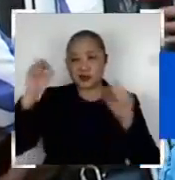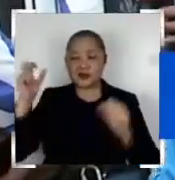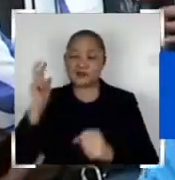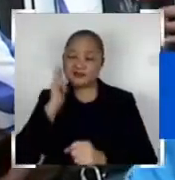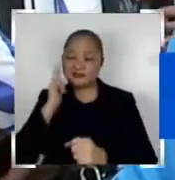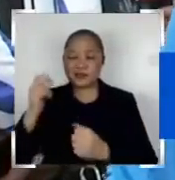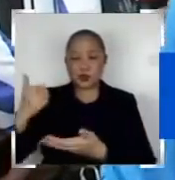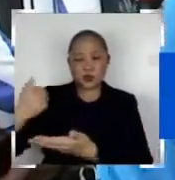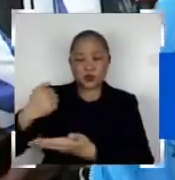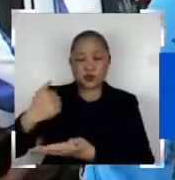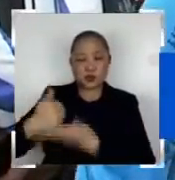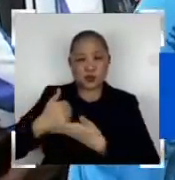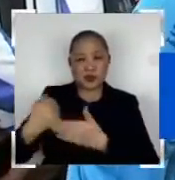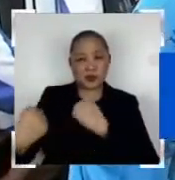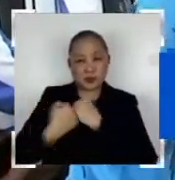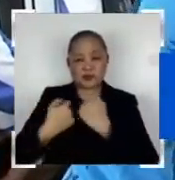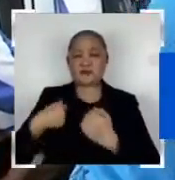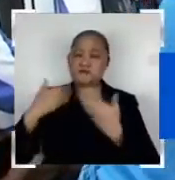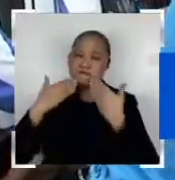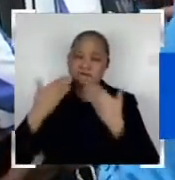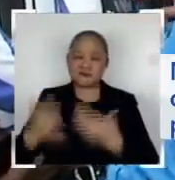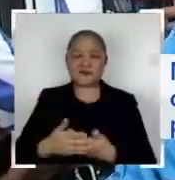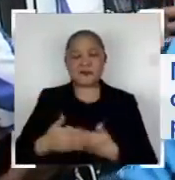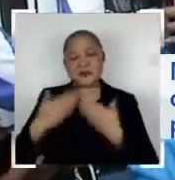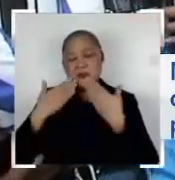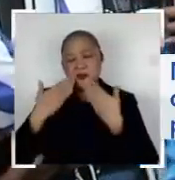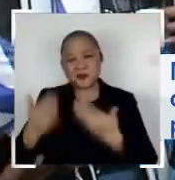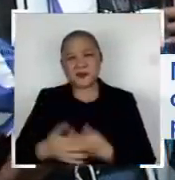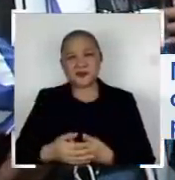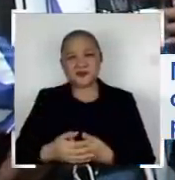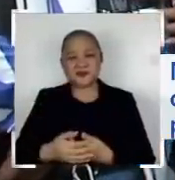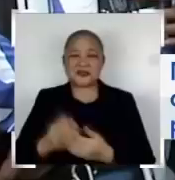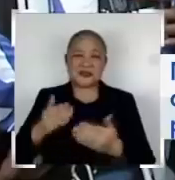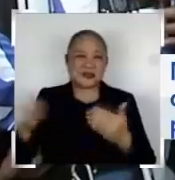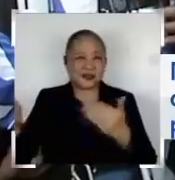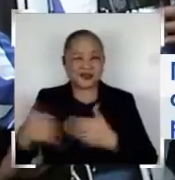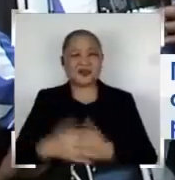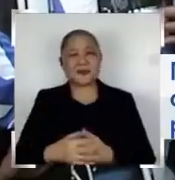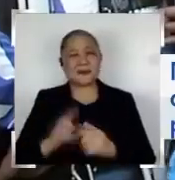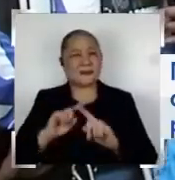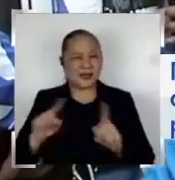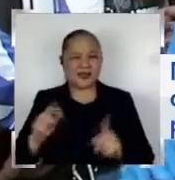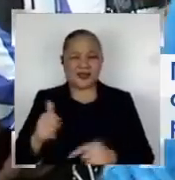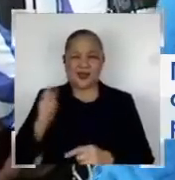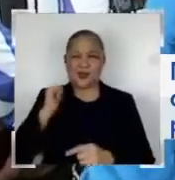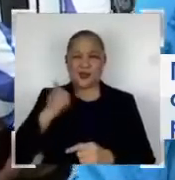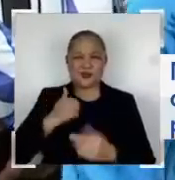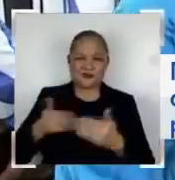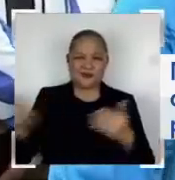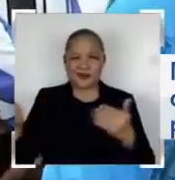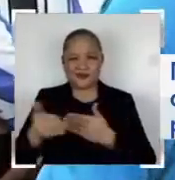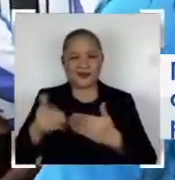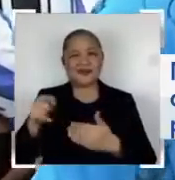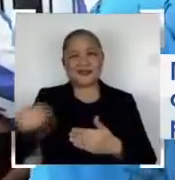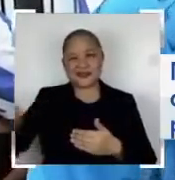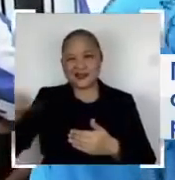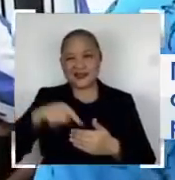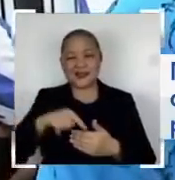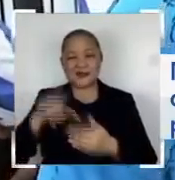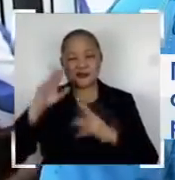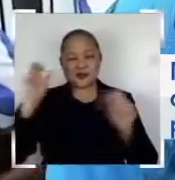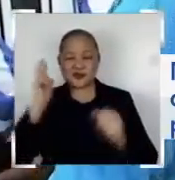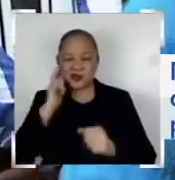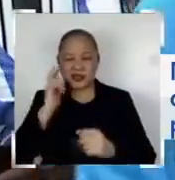ay salamat. Oh, thank you in advance. Oh, pero ayoko pa rin pangunahan sila until they say